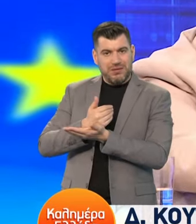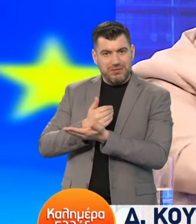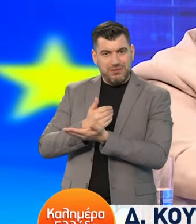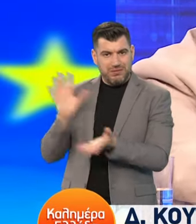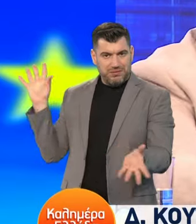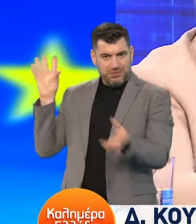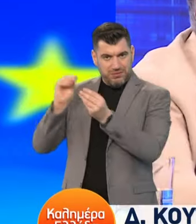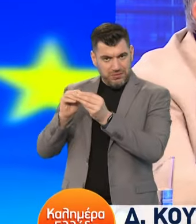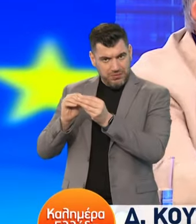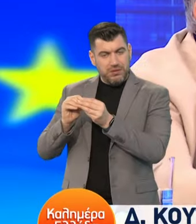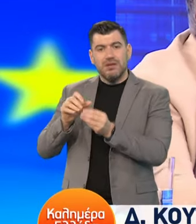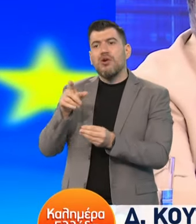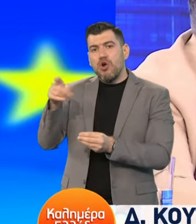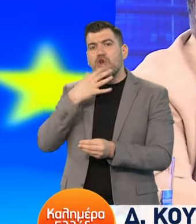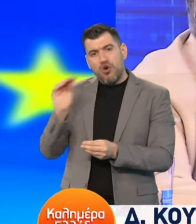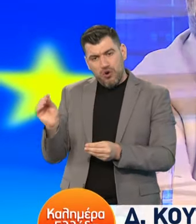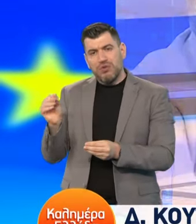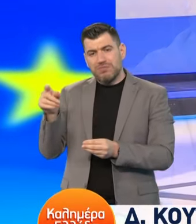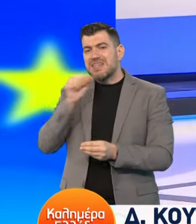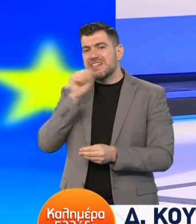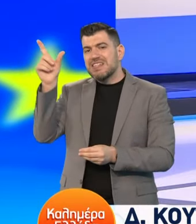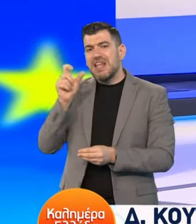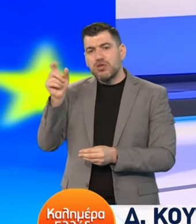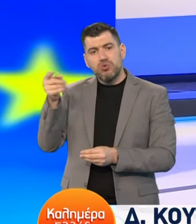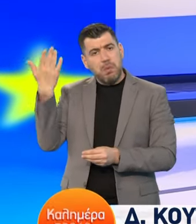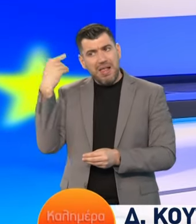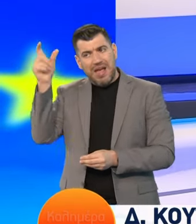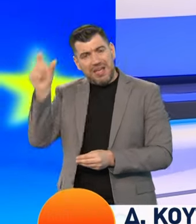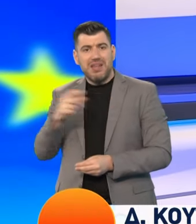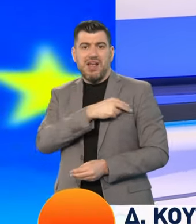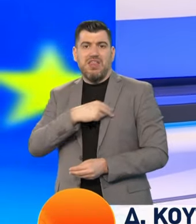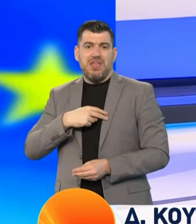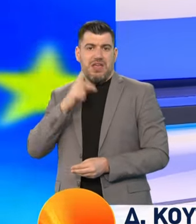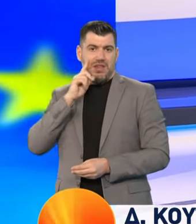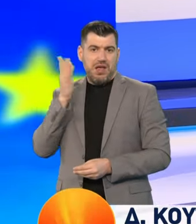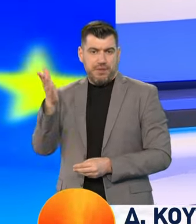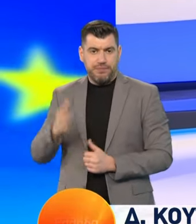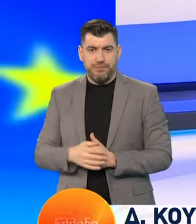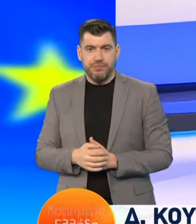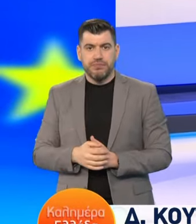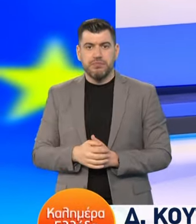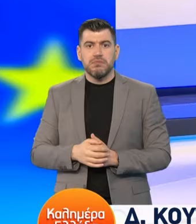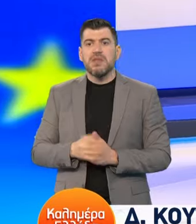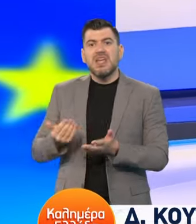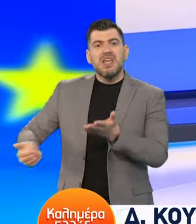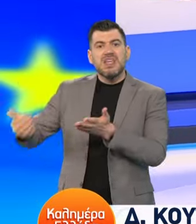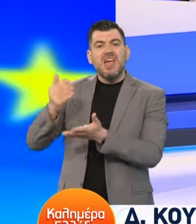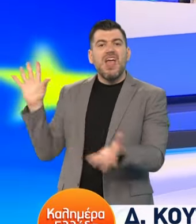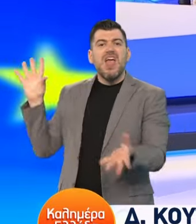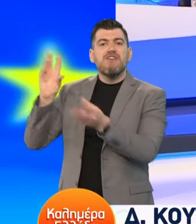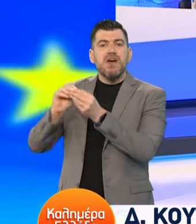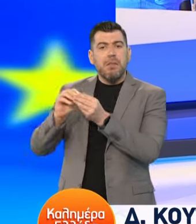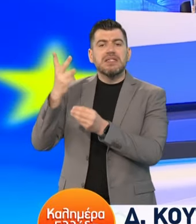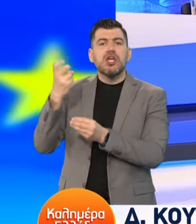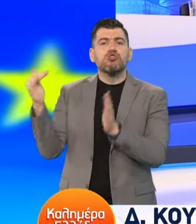υπάλληλος, εκπαιδευτικός, καθηγήτρια, δημόσιο υπάλληλος και πήρε τη σύνταξη, πόσο, ούτε ξέρω καν πόσο είναι, γύρω στις 20.000 κάπου εκεί, θα